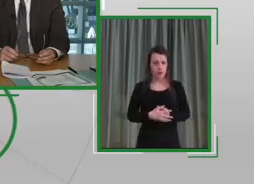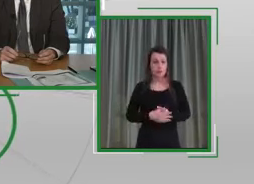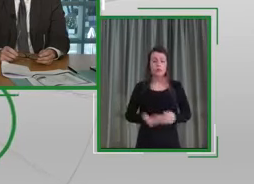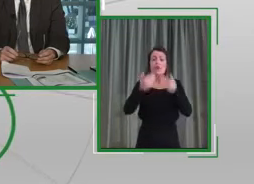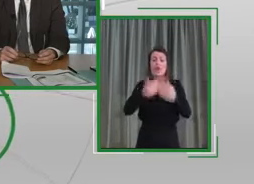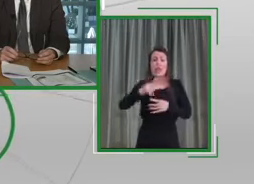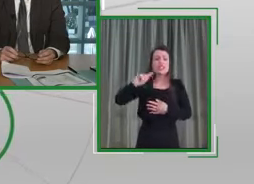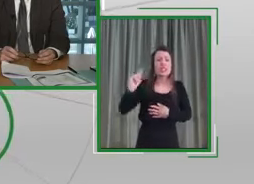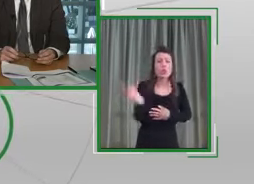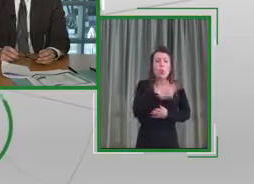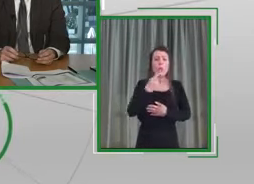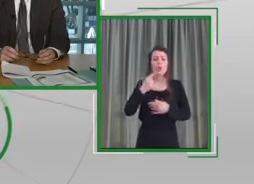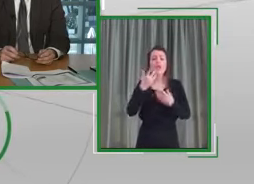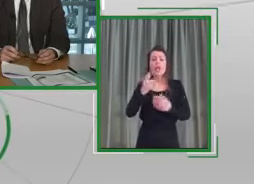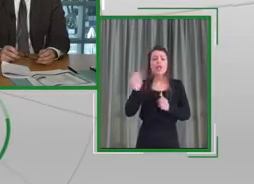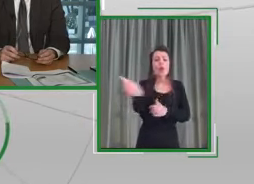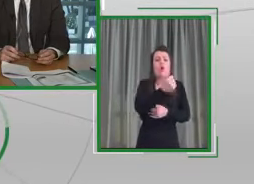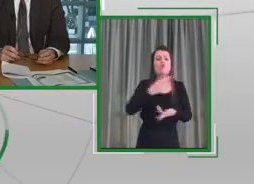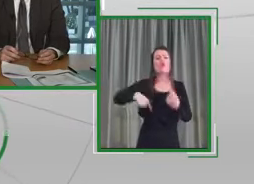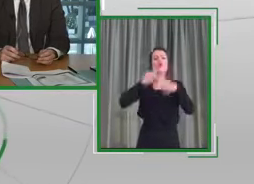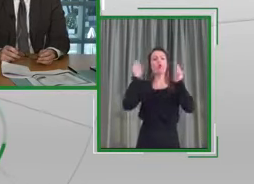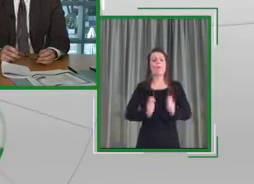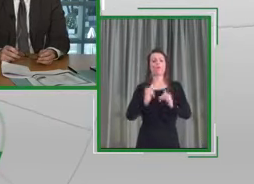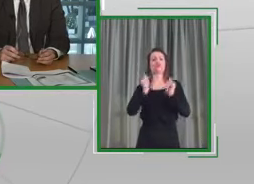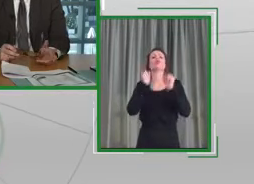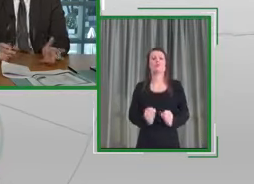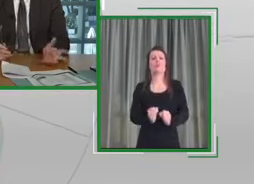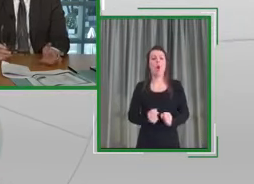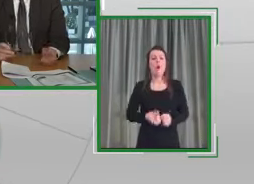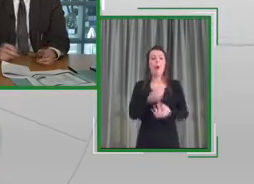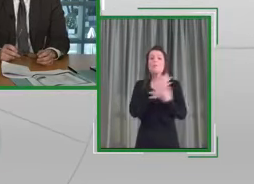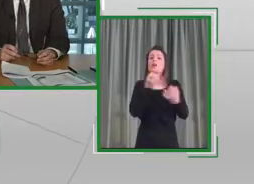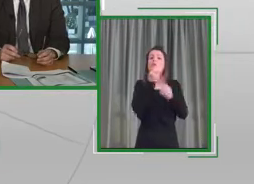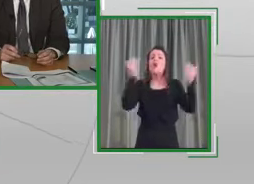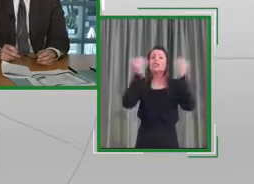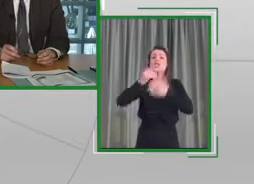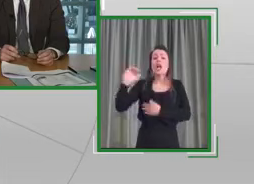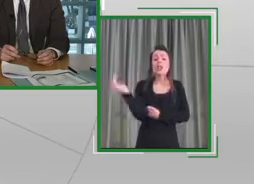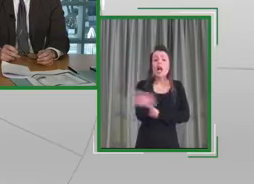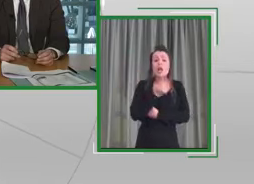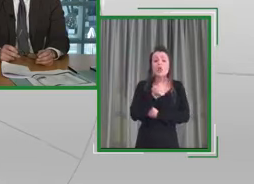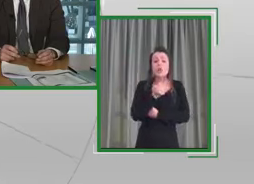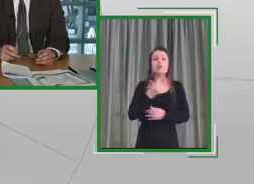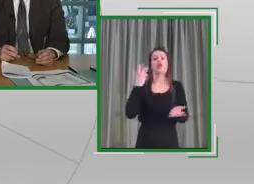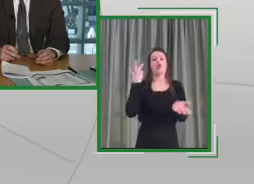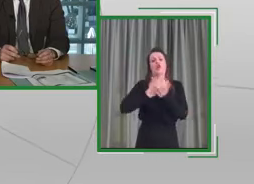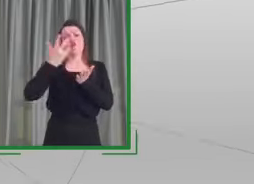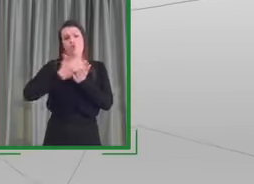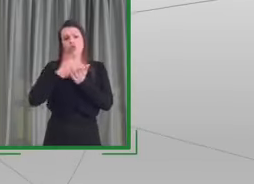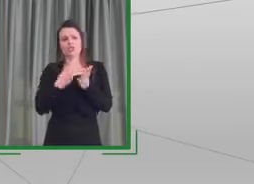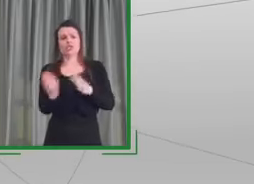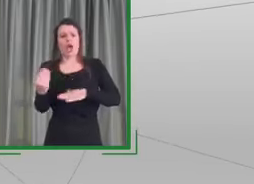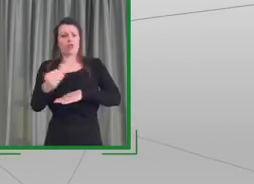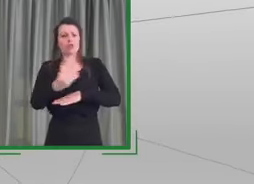finalmente da questa emergenza bene buona serata a tutti per tutte le notizie e gli aggiornamenti